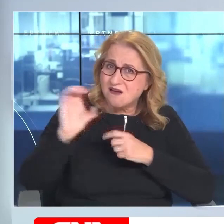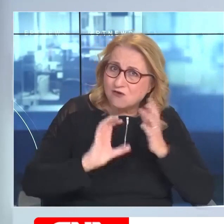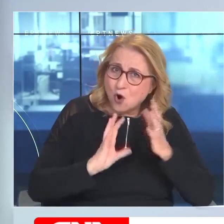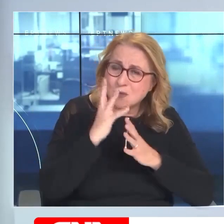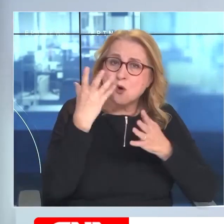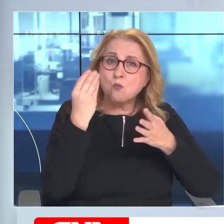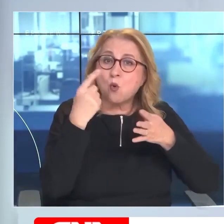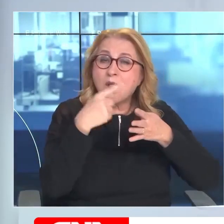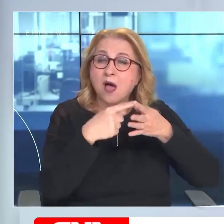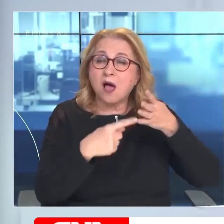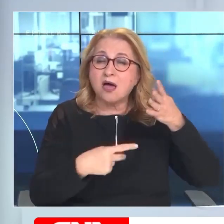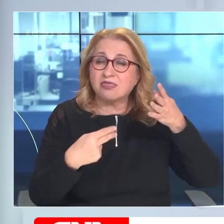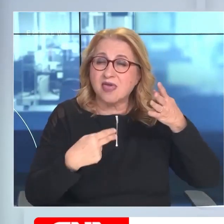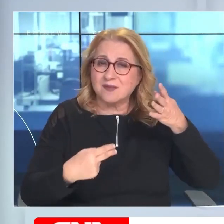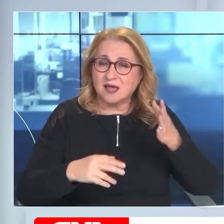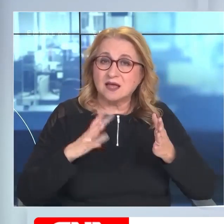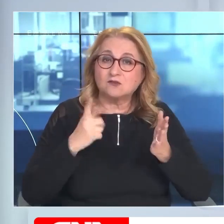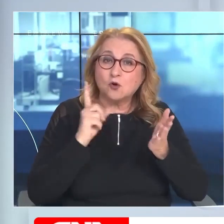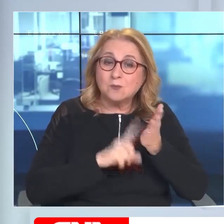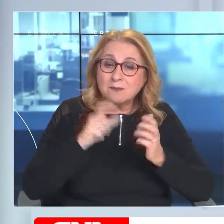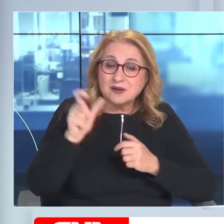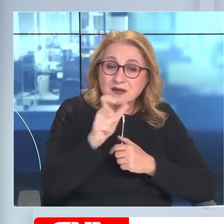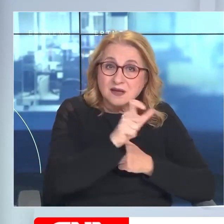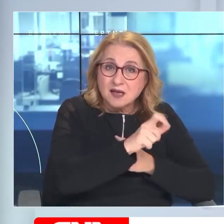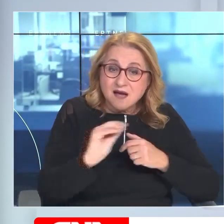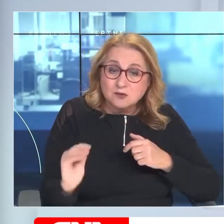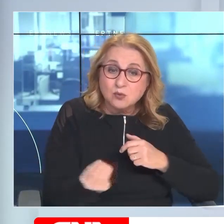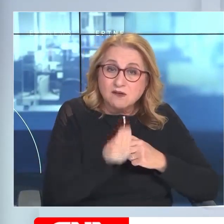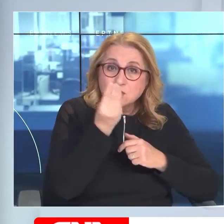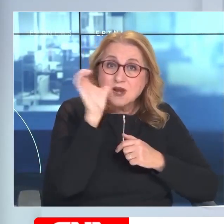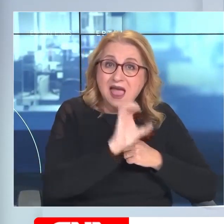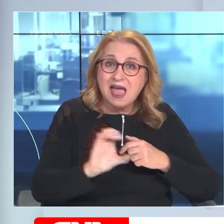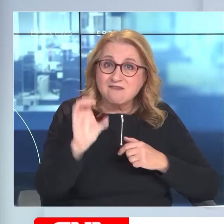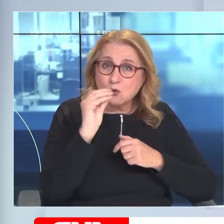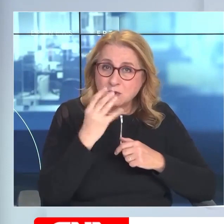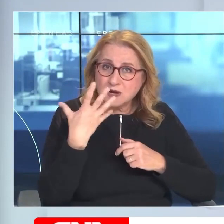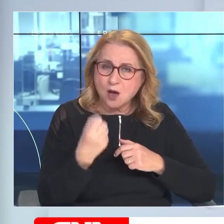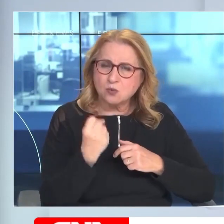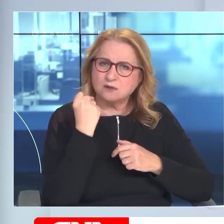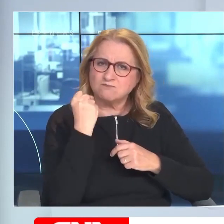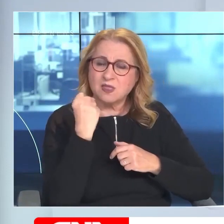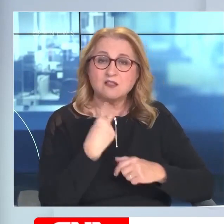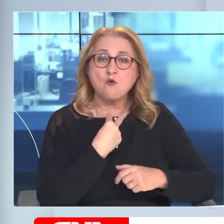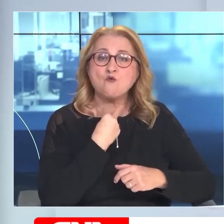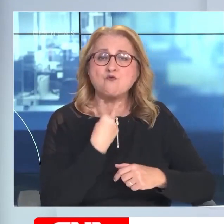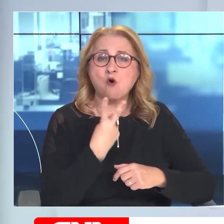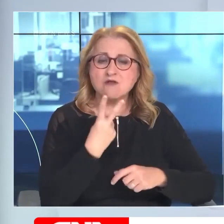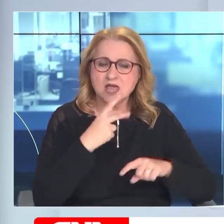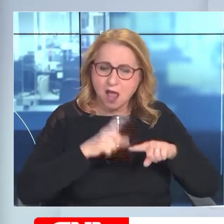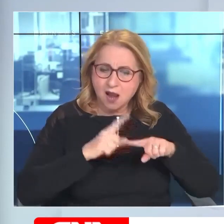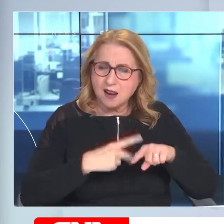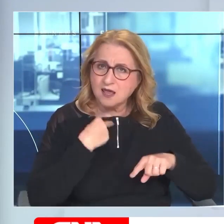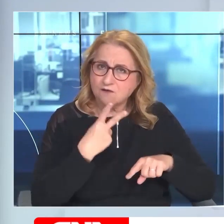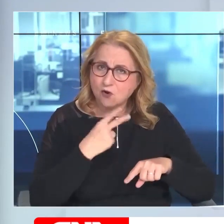συνεπώς ευρωβουλευτές με ευρωπαϊκή γραμμή, αλλά ταυτόχρονα και με δυνατή εθνική φωνή. Ενώ στην ίδια